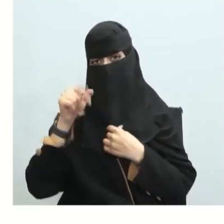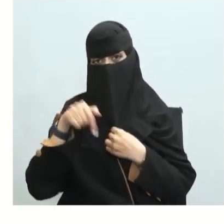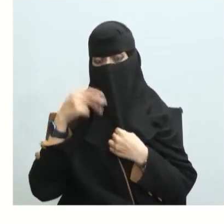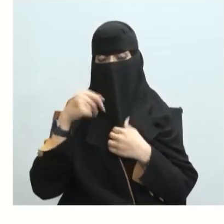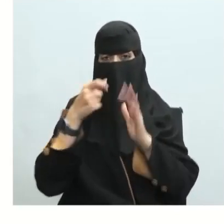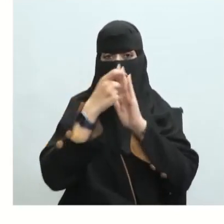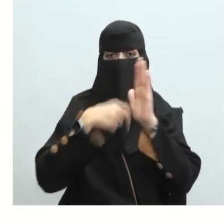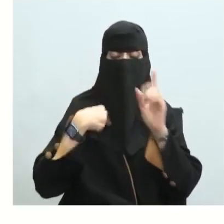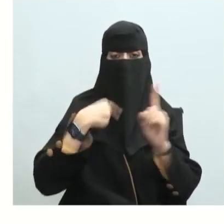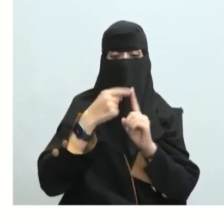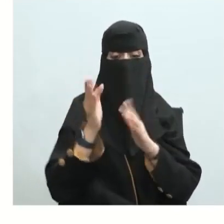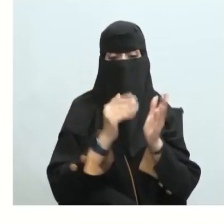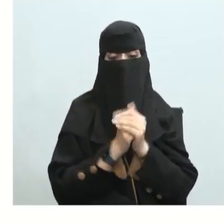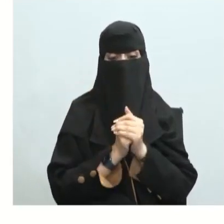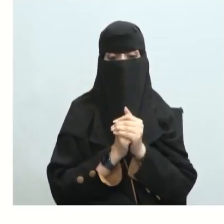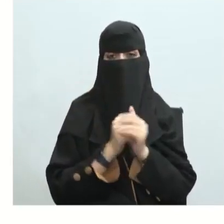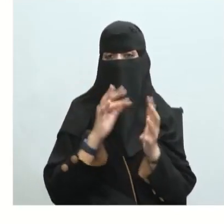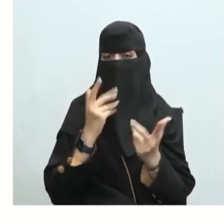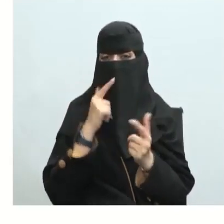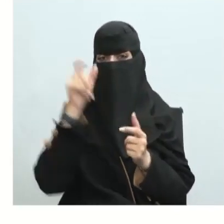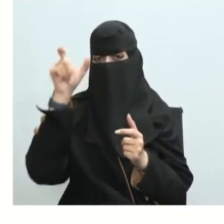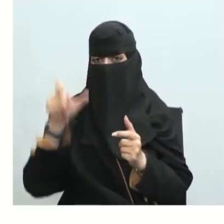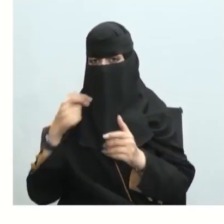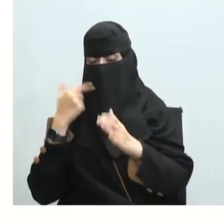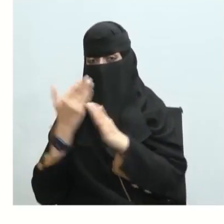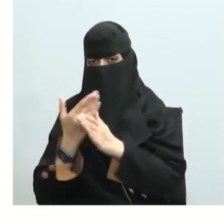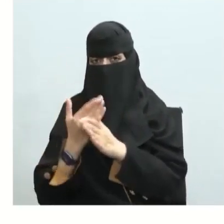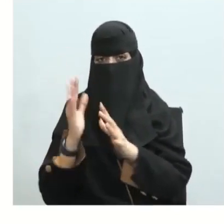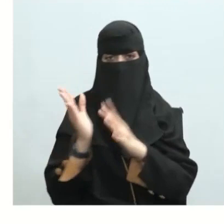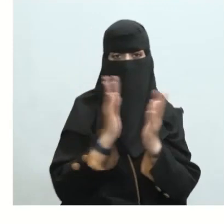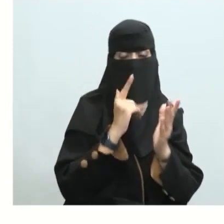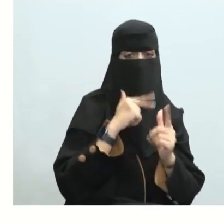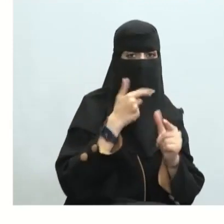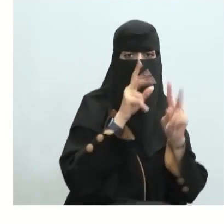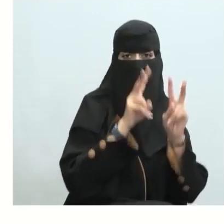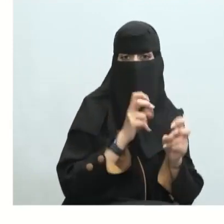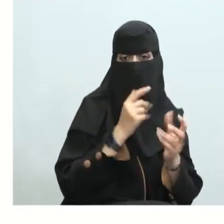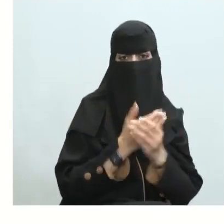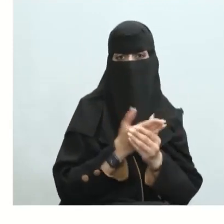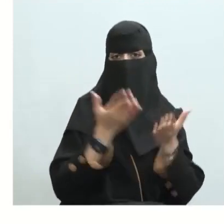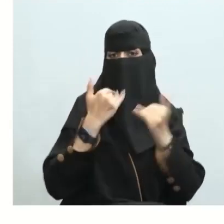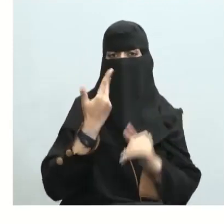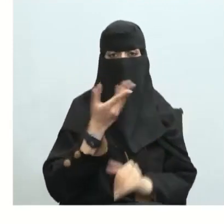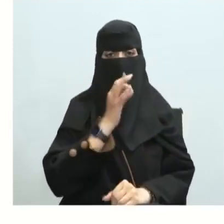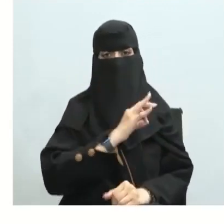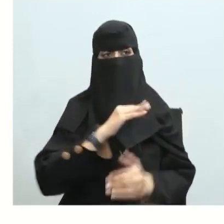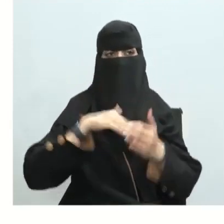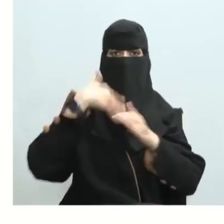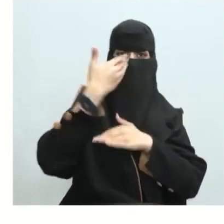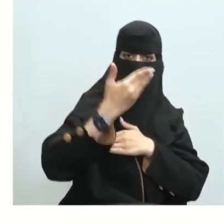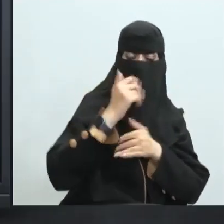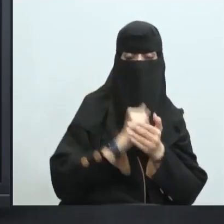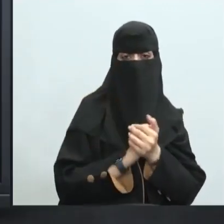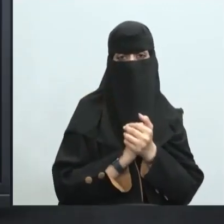تقرير هذا الهدف منه بعد ذلك ما الحلول والتوصيات وما النتائج والاضرار التي